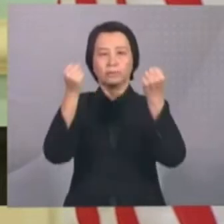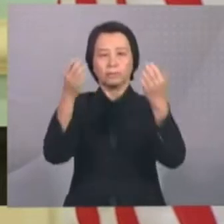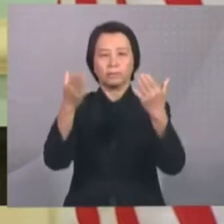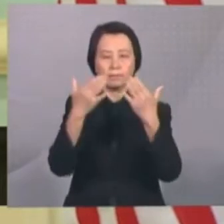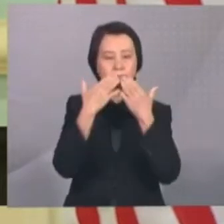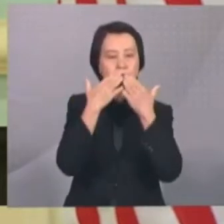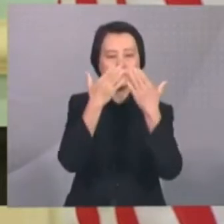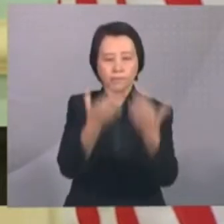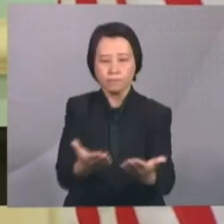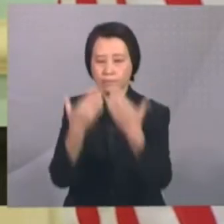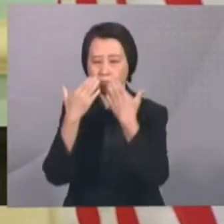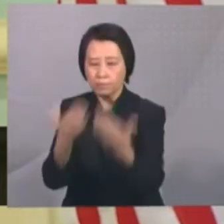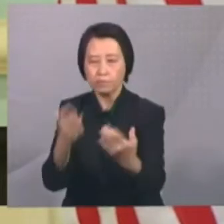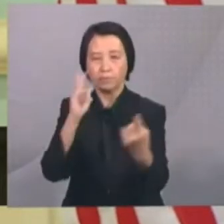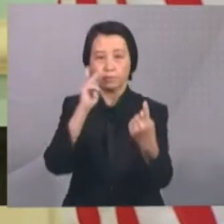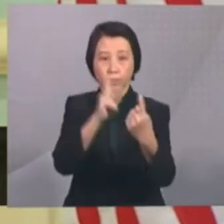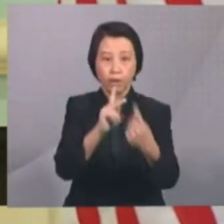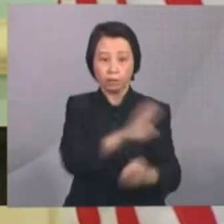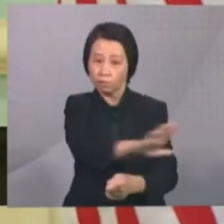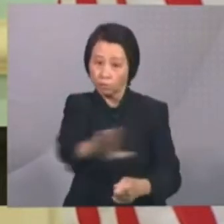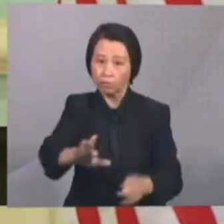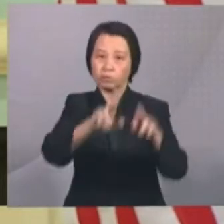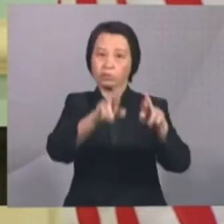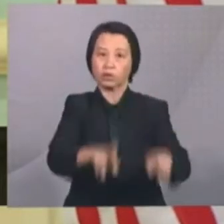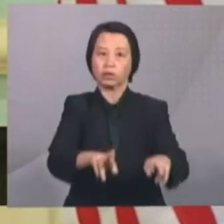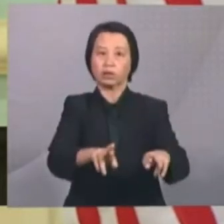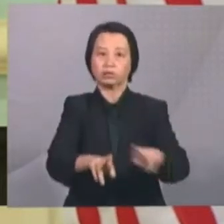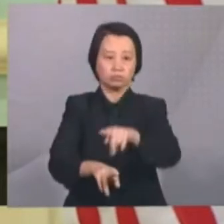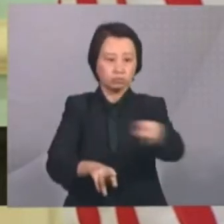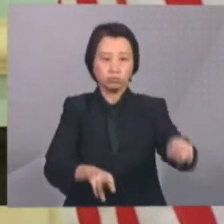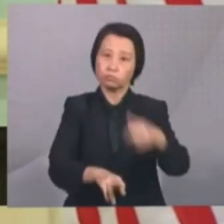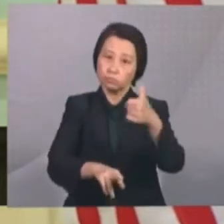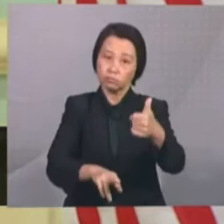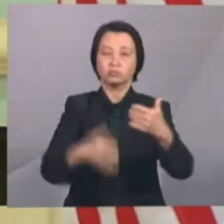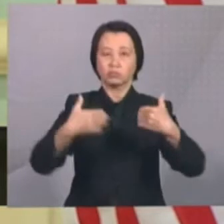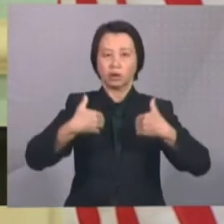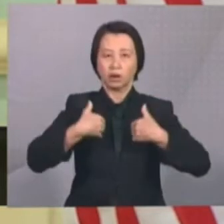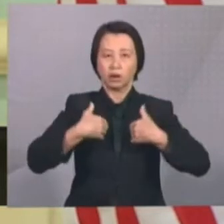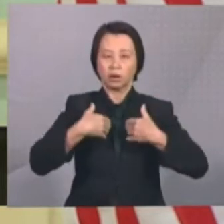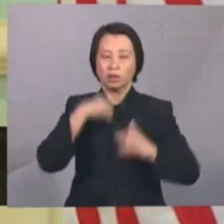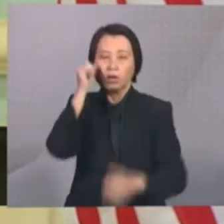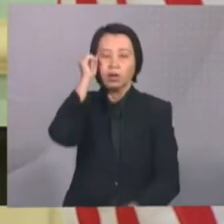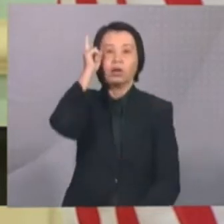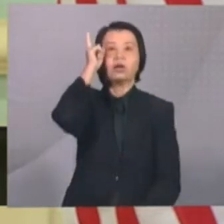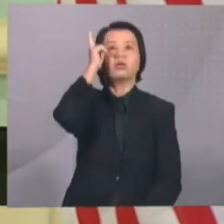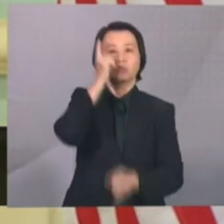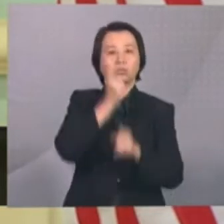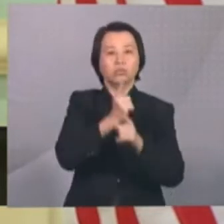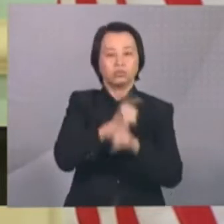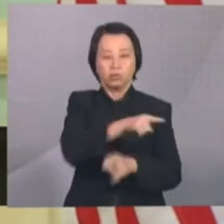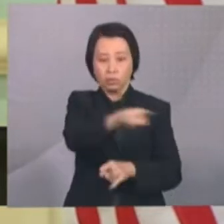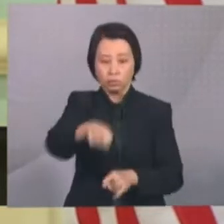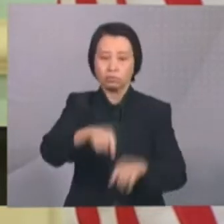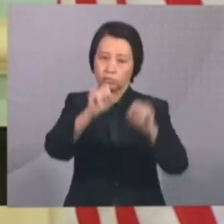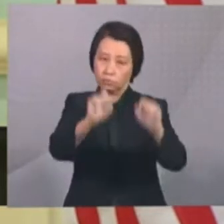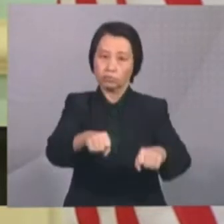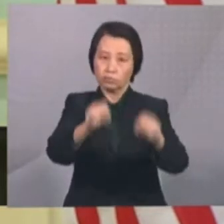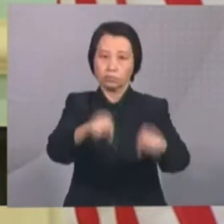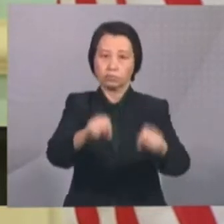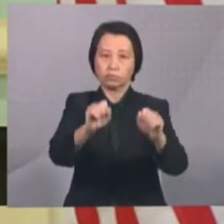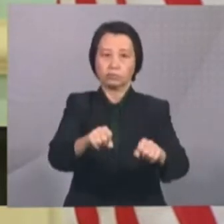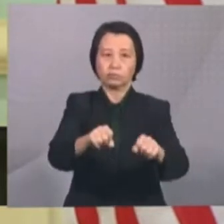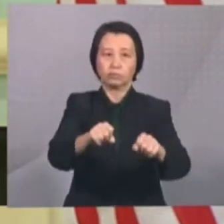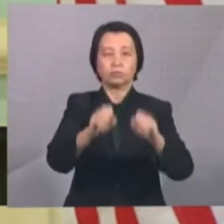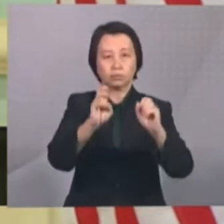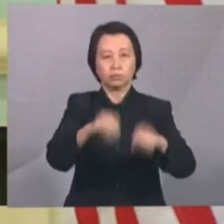kasih kepada rakyat yang bule mempunyai kesedaran dan mampu untuk